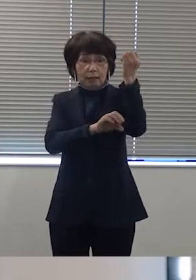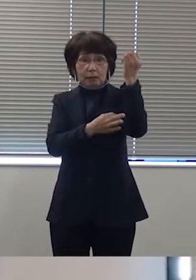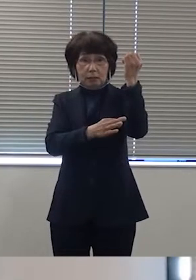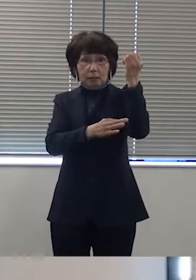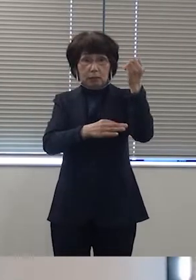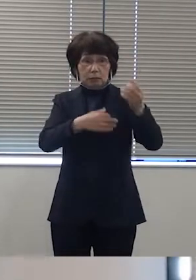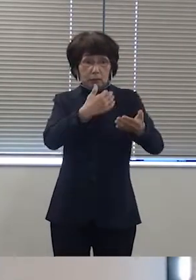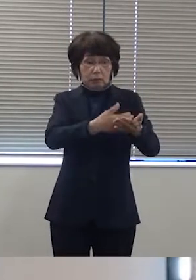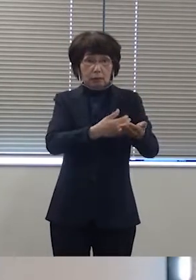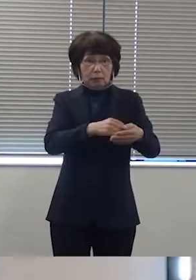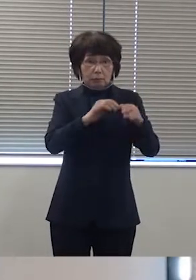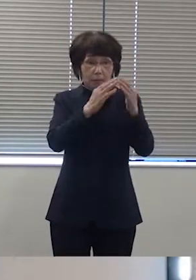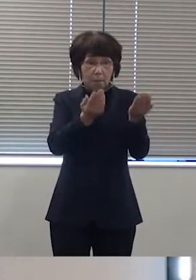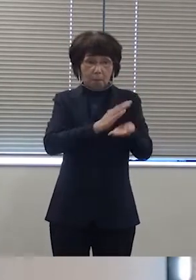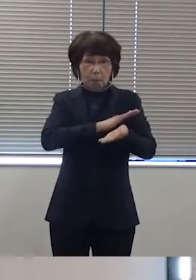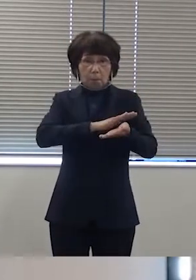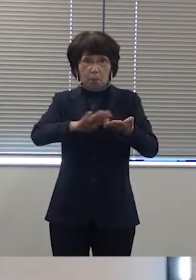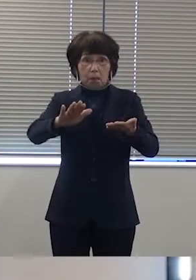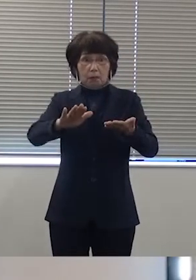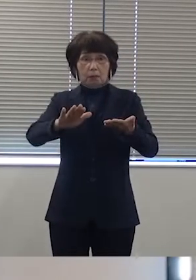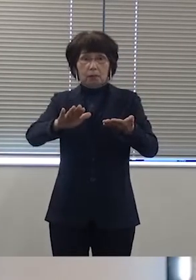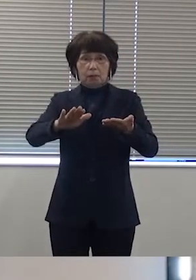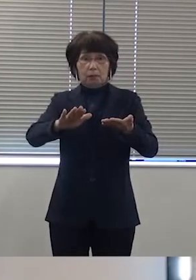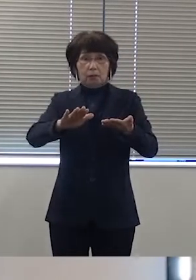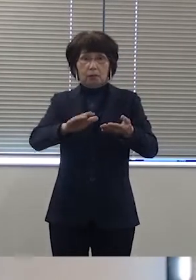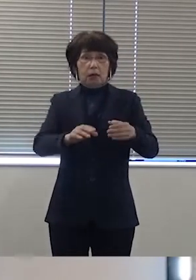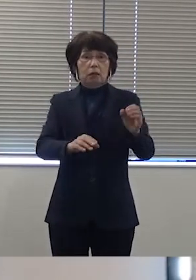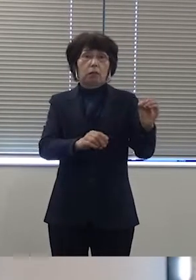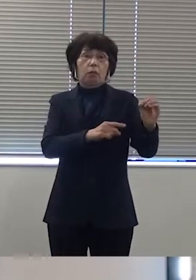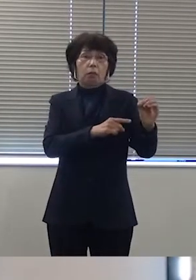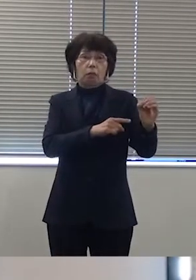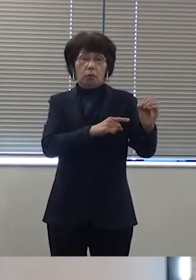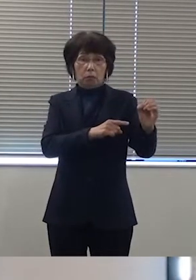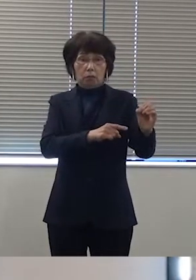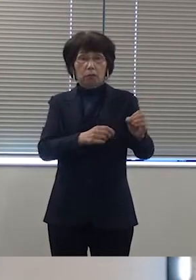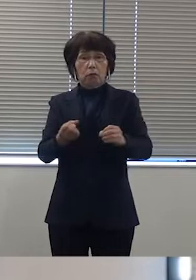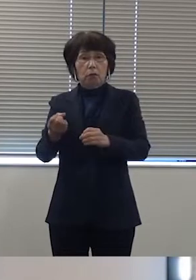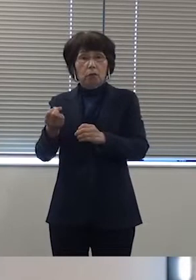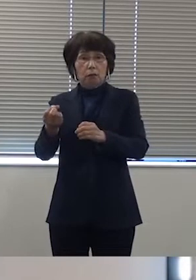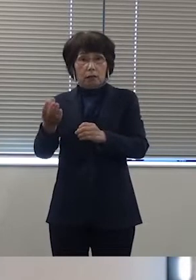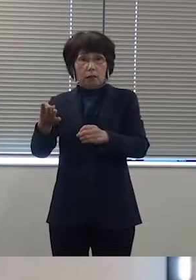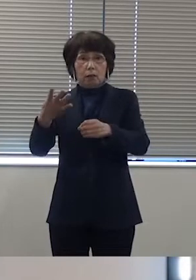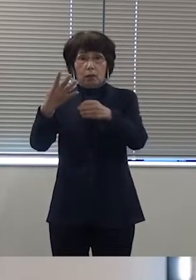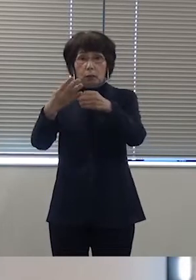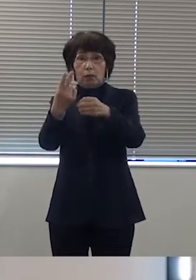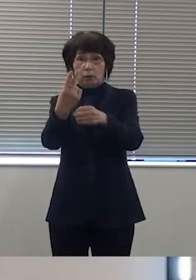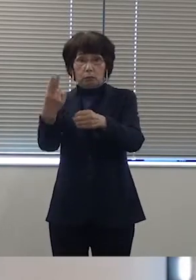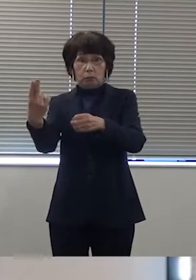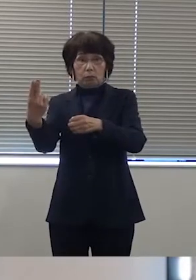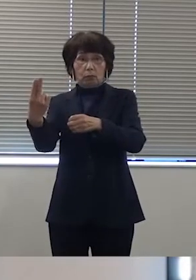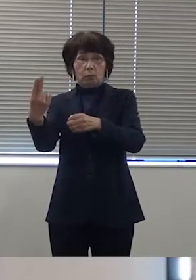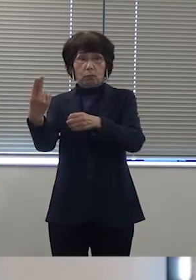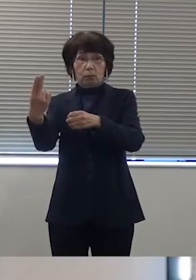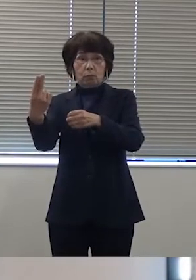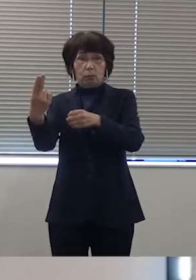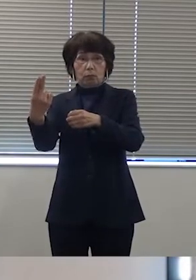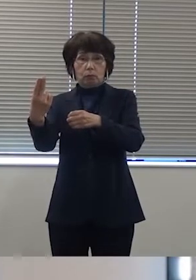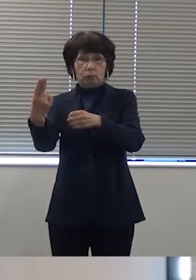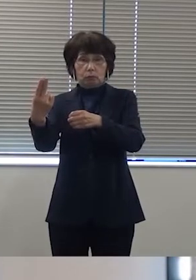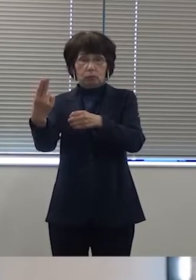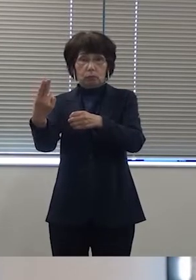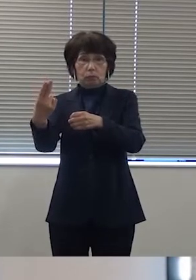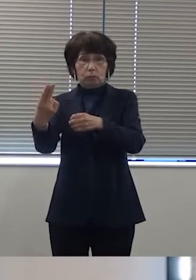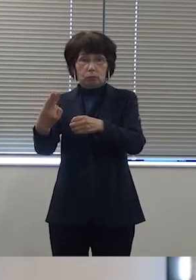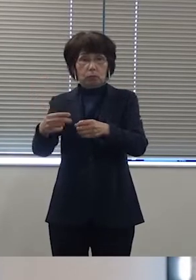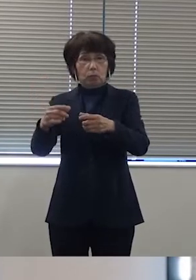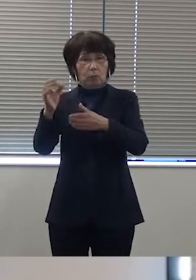て、令和4年度ですが、令和4年度の、個々の財政を見ますと赤字が見込まれてお